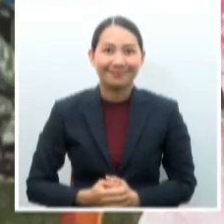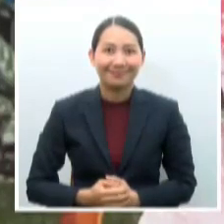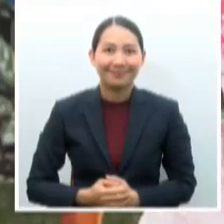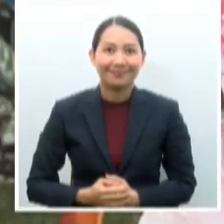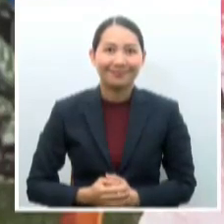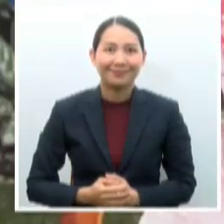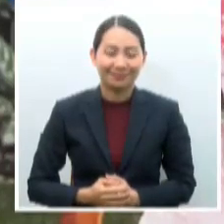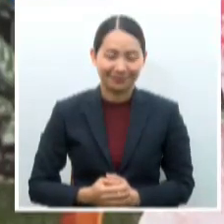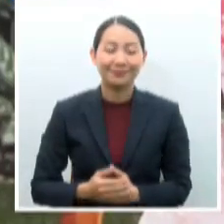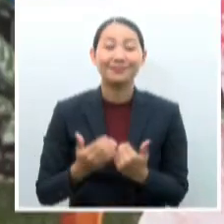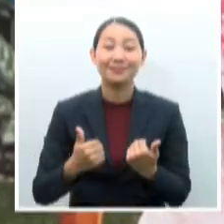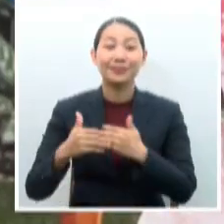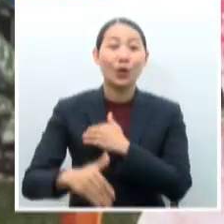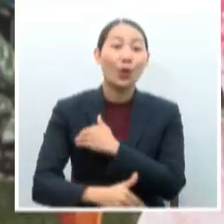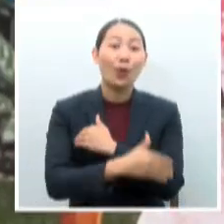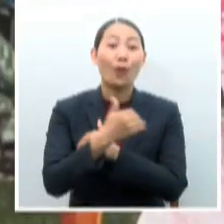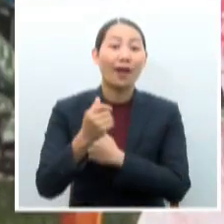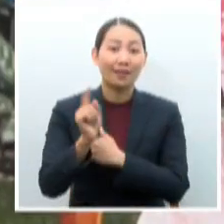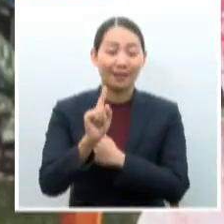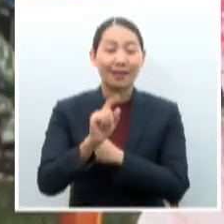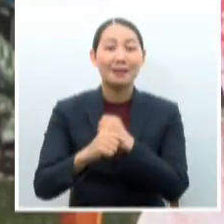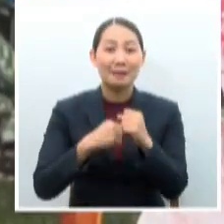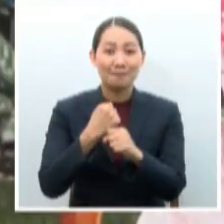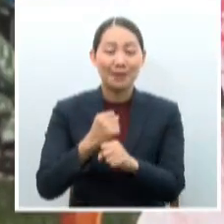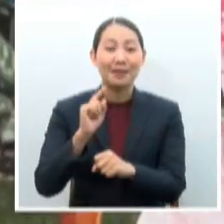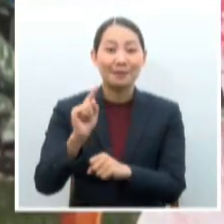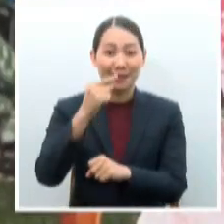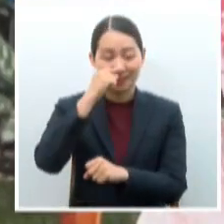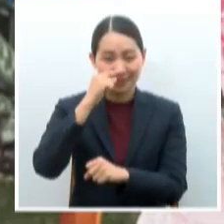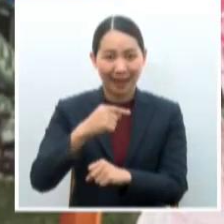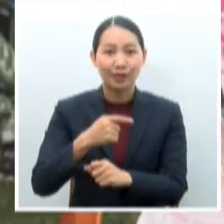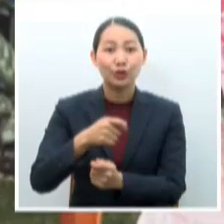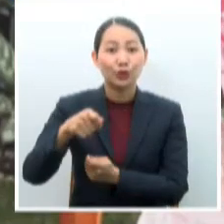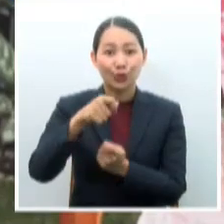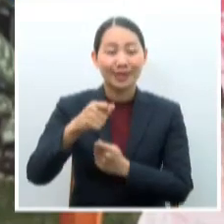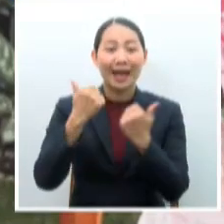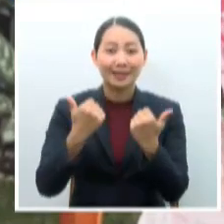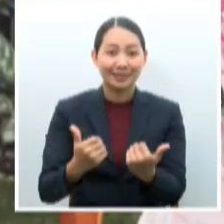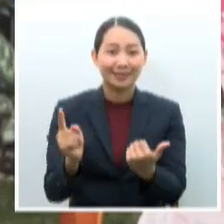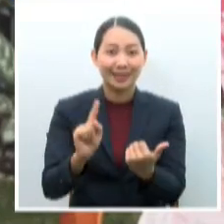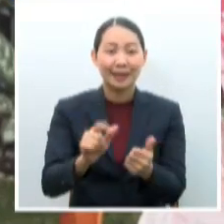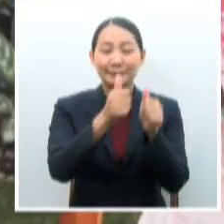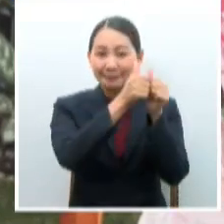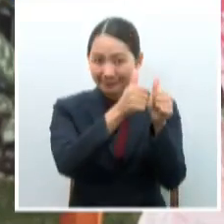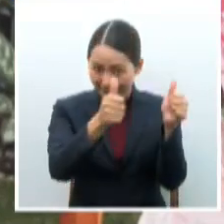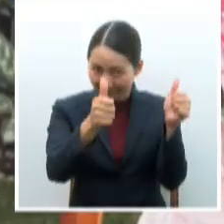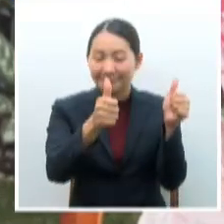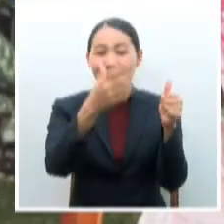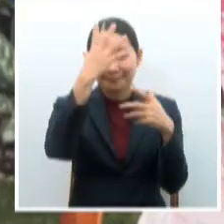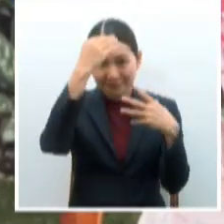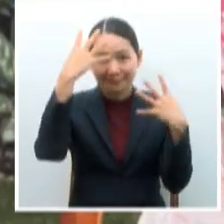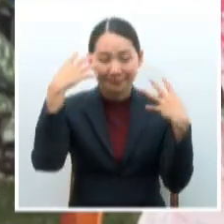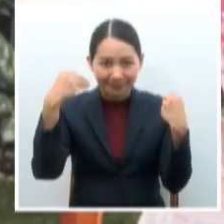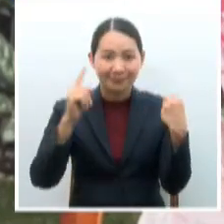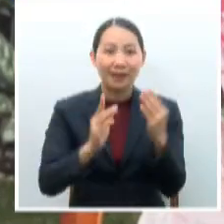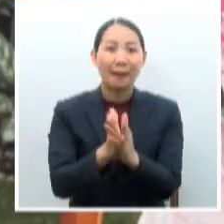ระดีถีขึ้นปีใหม่สงกรานต์ปีนี้ก็ขออาราธนาสิ่งศักดิ์สิทธิ์พระพุทธโสธ